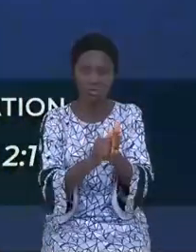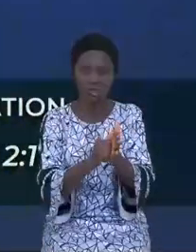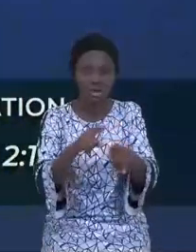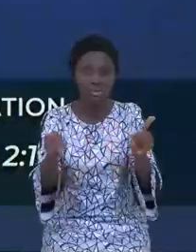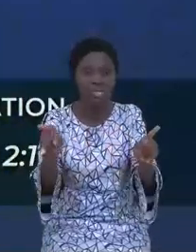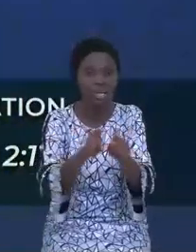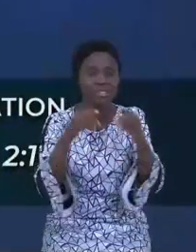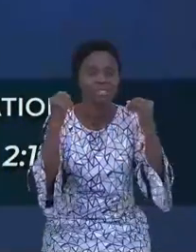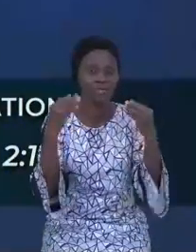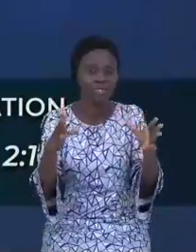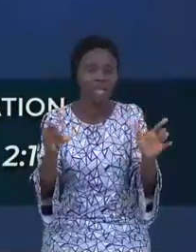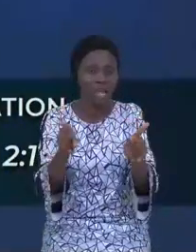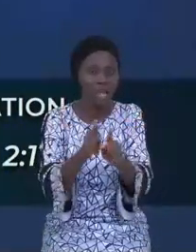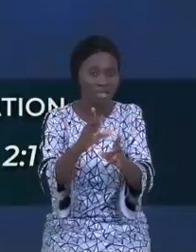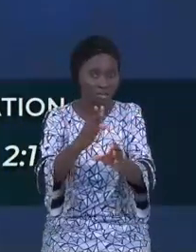qui l'ont reçu,